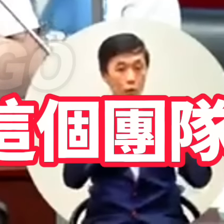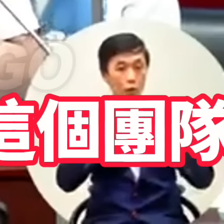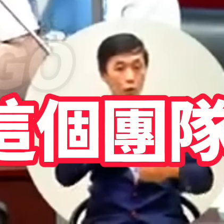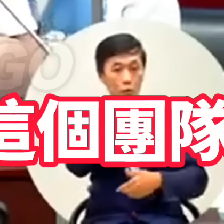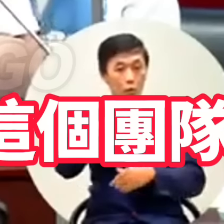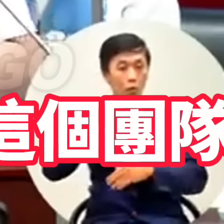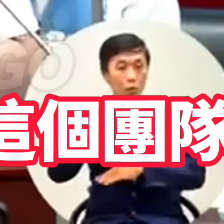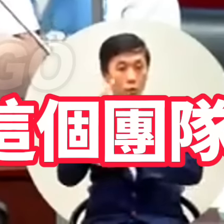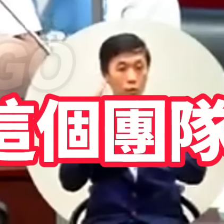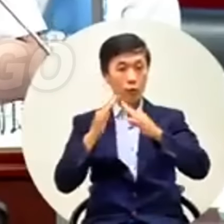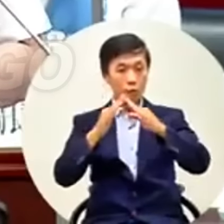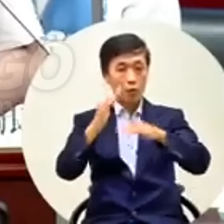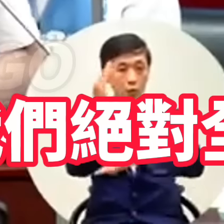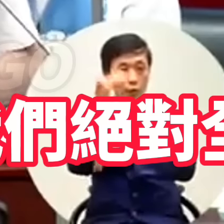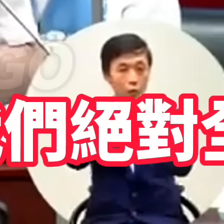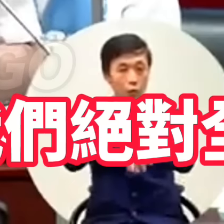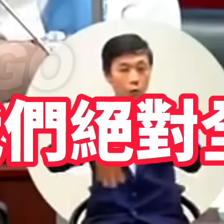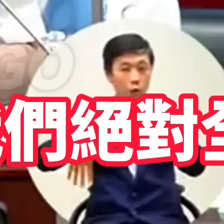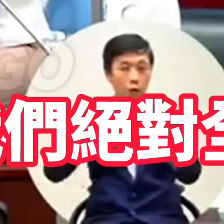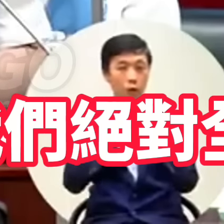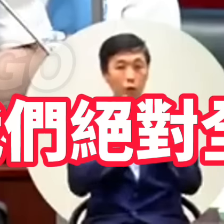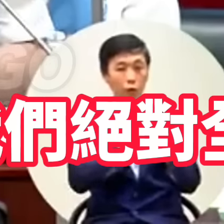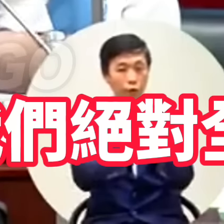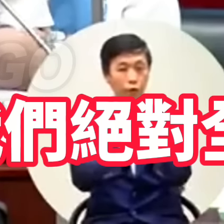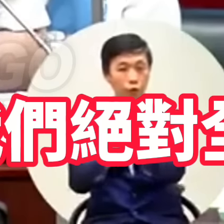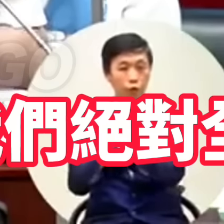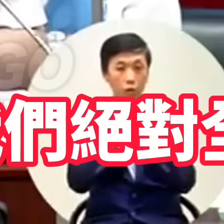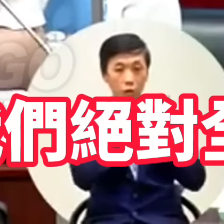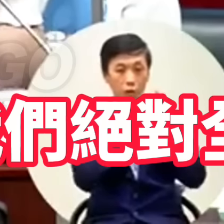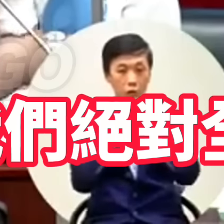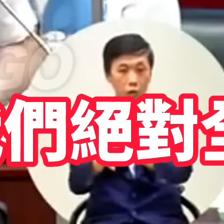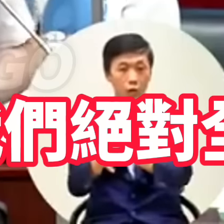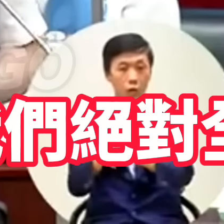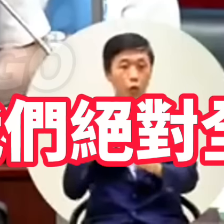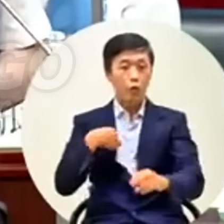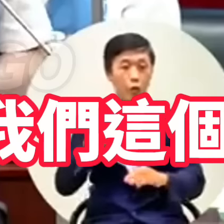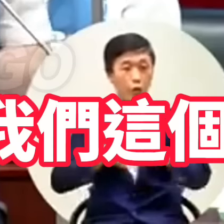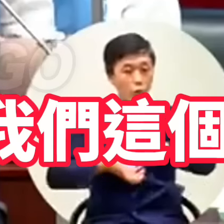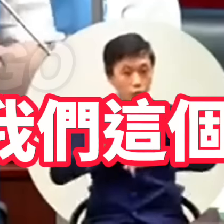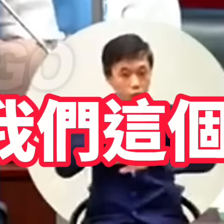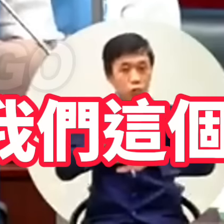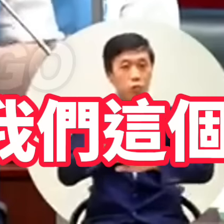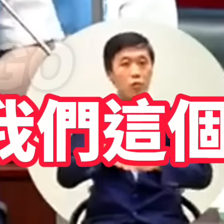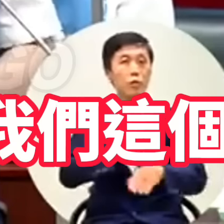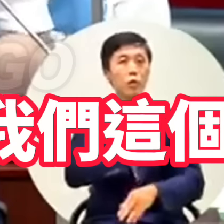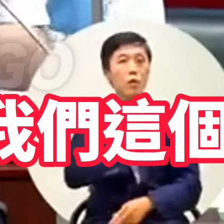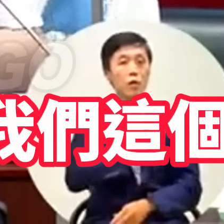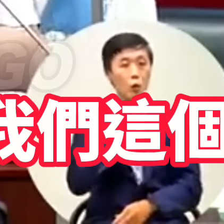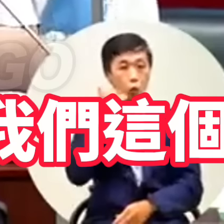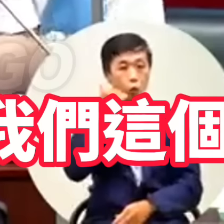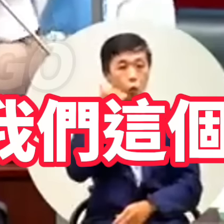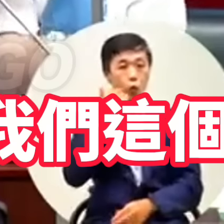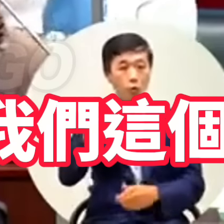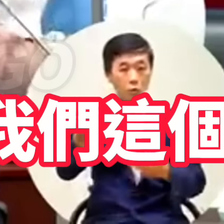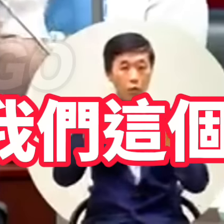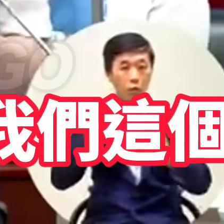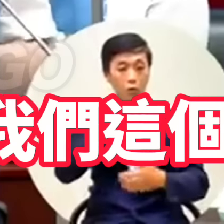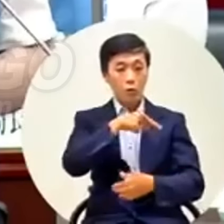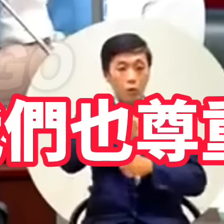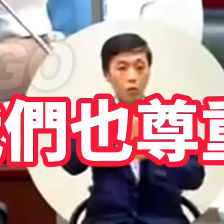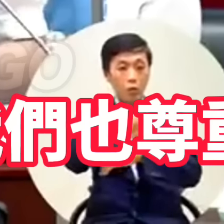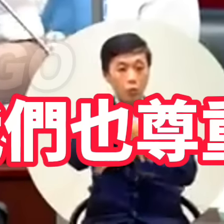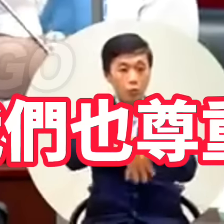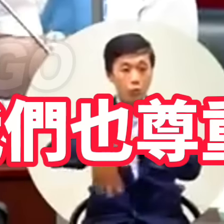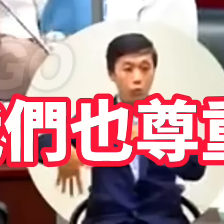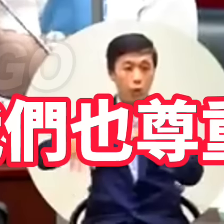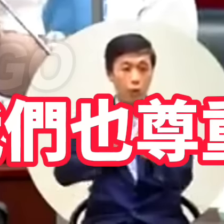继续来服务，那当然我们绝对全心全力。那如果不让我们这个团队来服务，